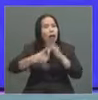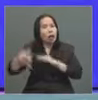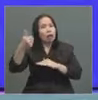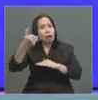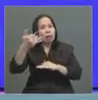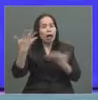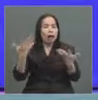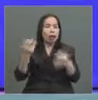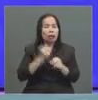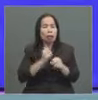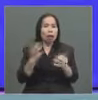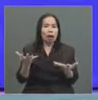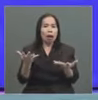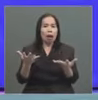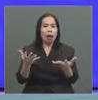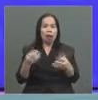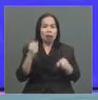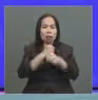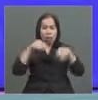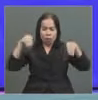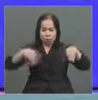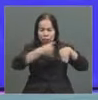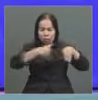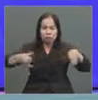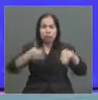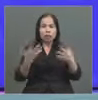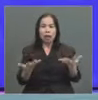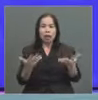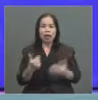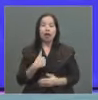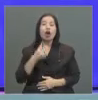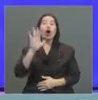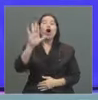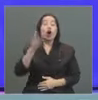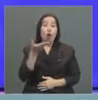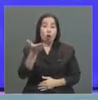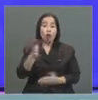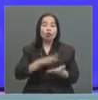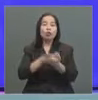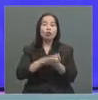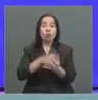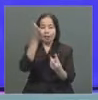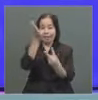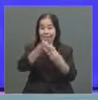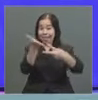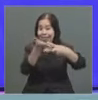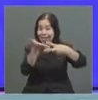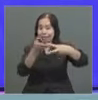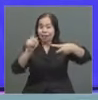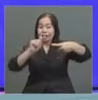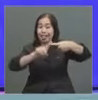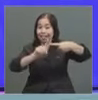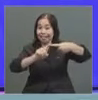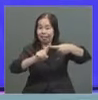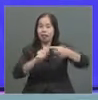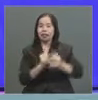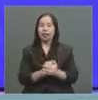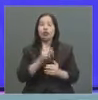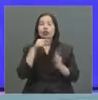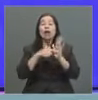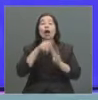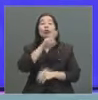ต้องปฏิบัติตัวอย่างไรคะ ผมแยกเป็น2กรณีครับกรณีบางจังหวัดยกอย่างเช่